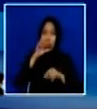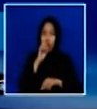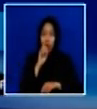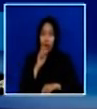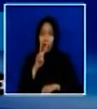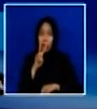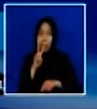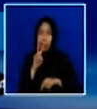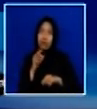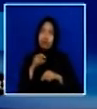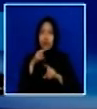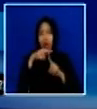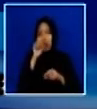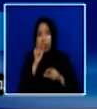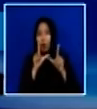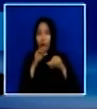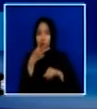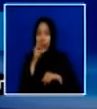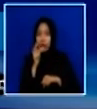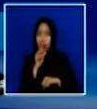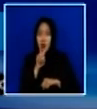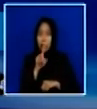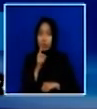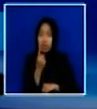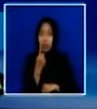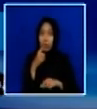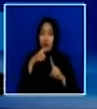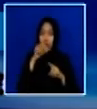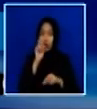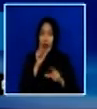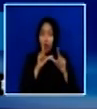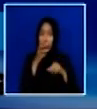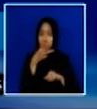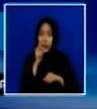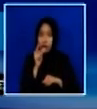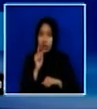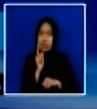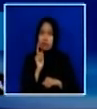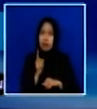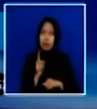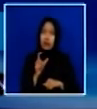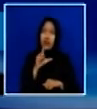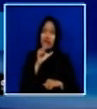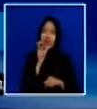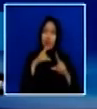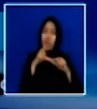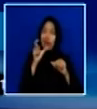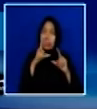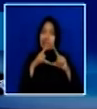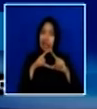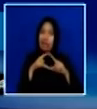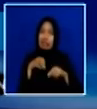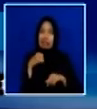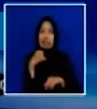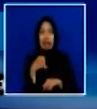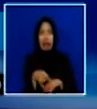21 Tower Namun demikian kalau ada cuaca tidak baik contohnya hujan lebat